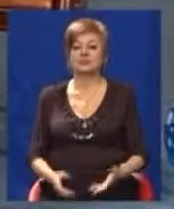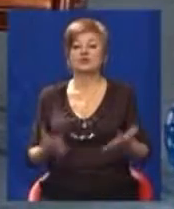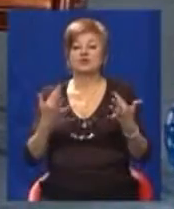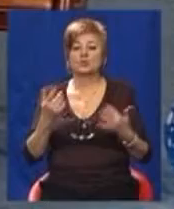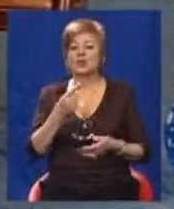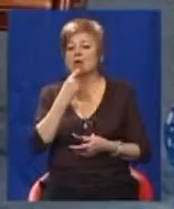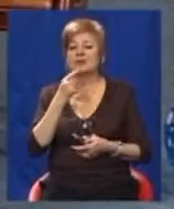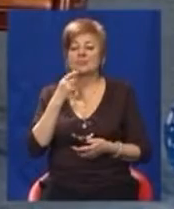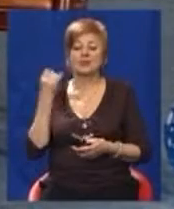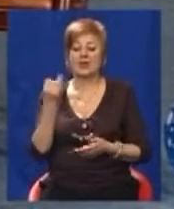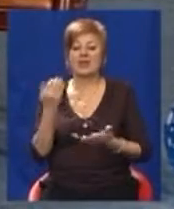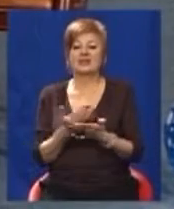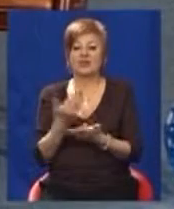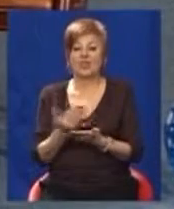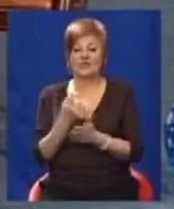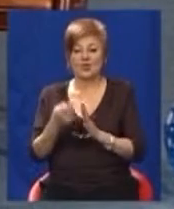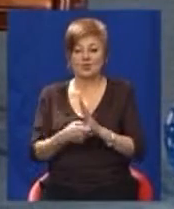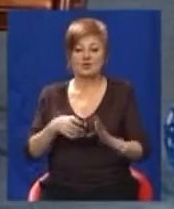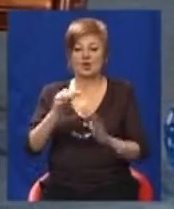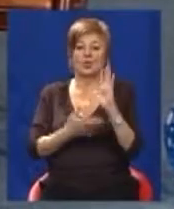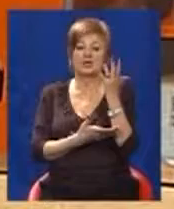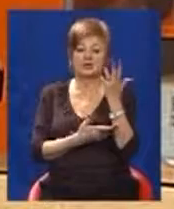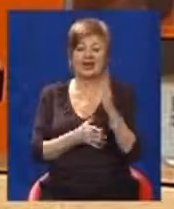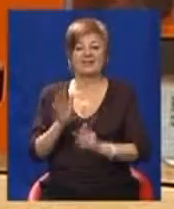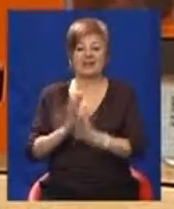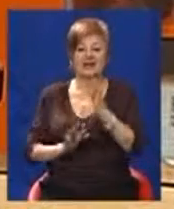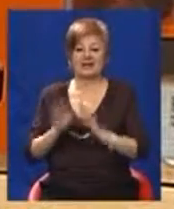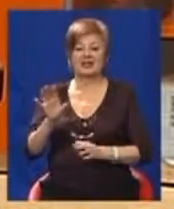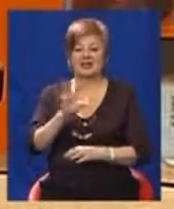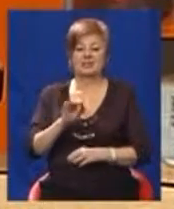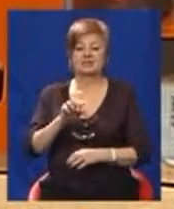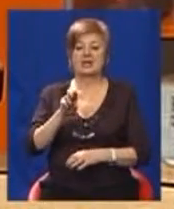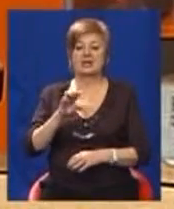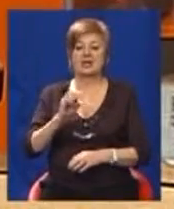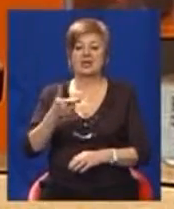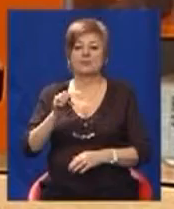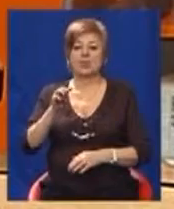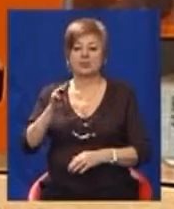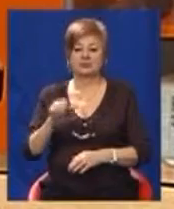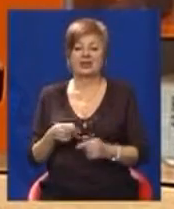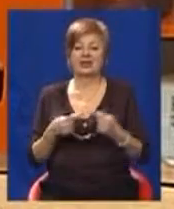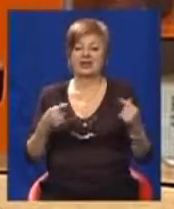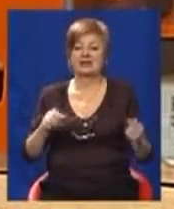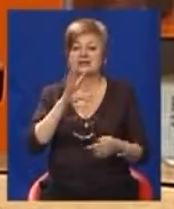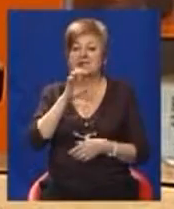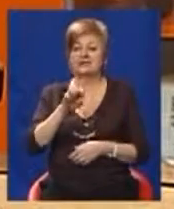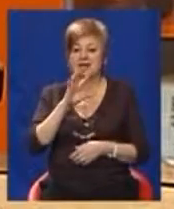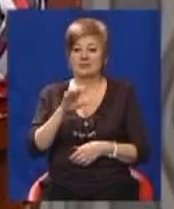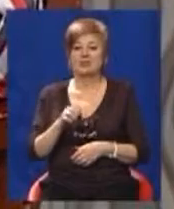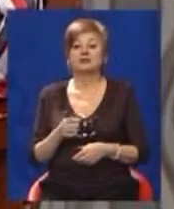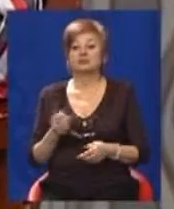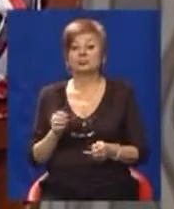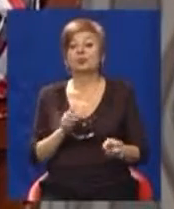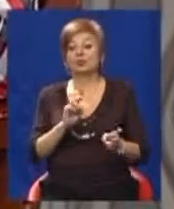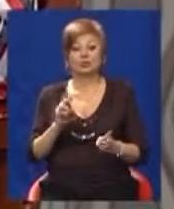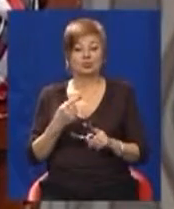Всего столько нового мы узнали. И про дерево лес, и про бегемота, и про всяких разных собачек. Ну, хто